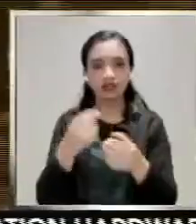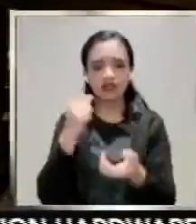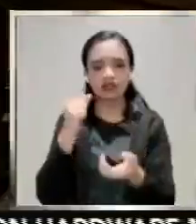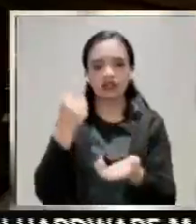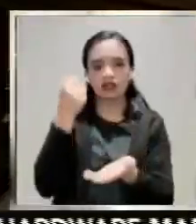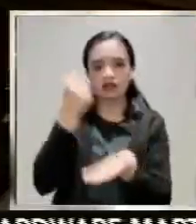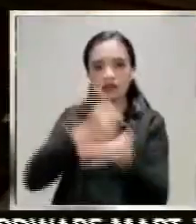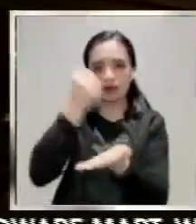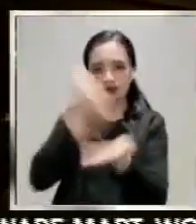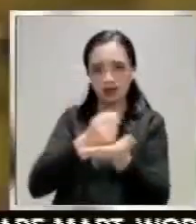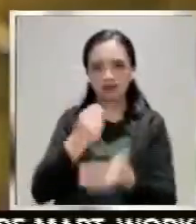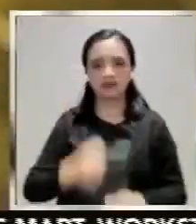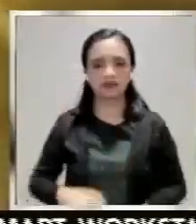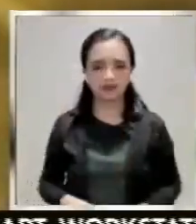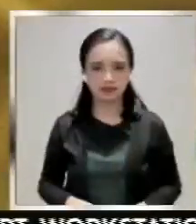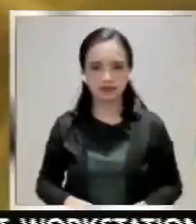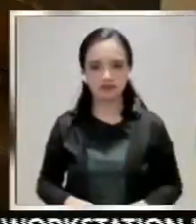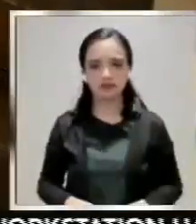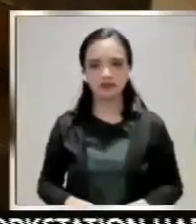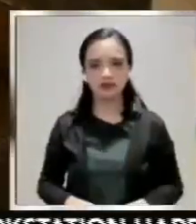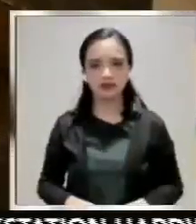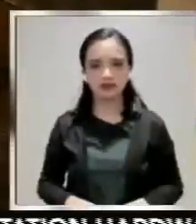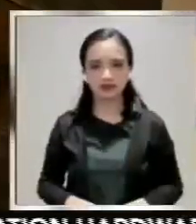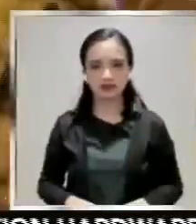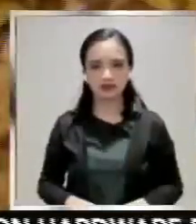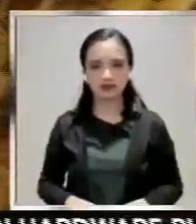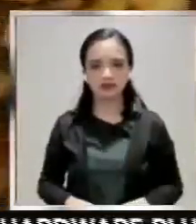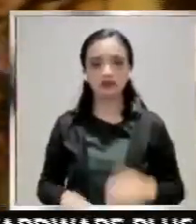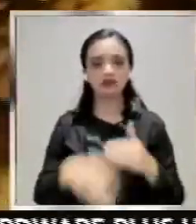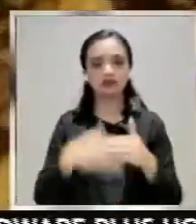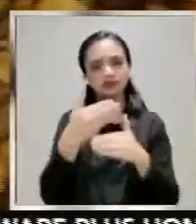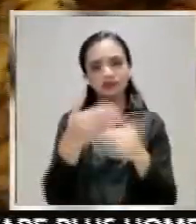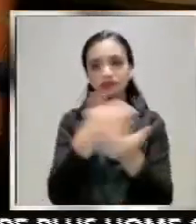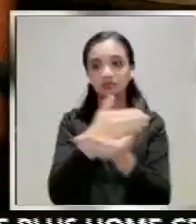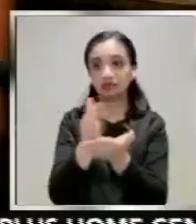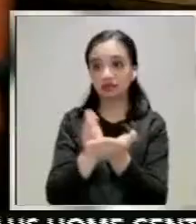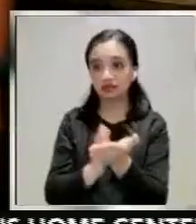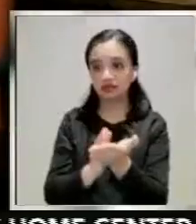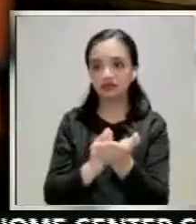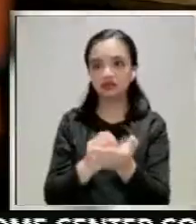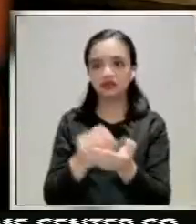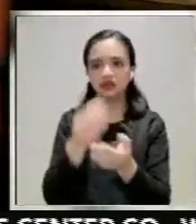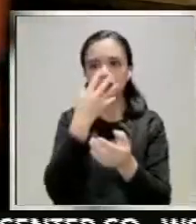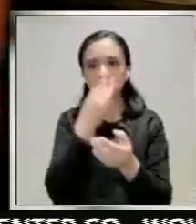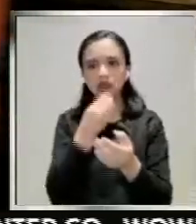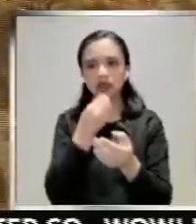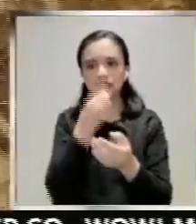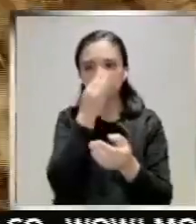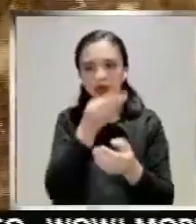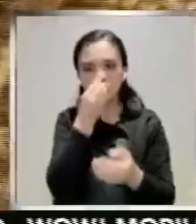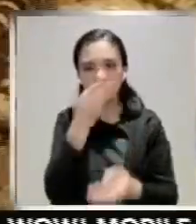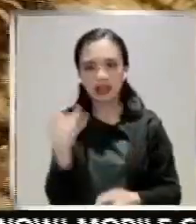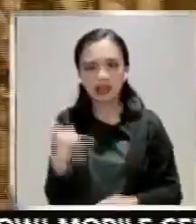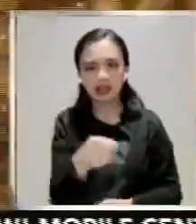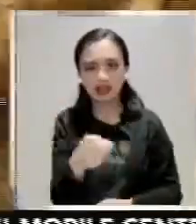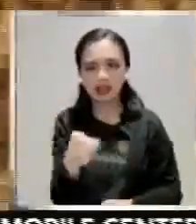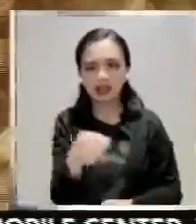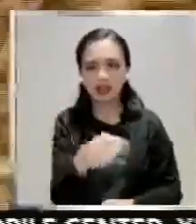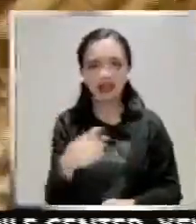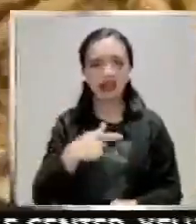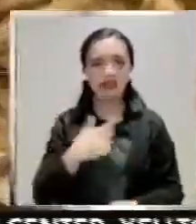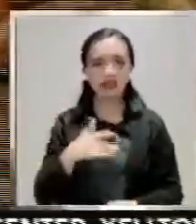bawang may mangilan-ngilan na lang na gumagalaw nararamdaman ko kumaun na